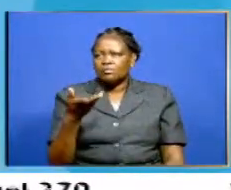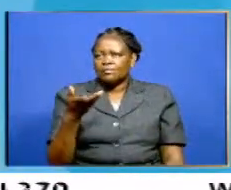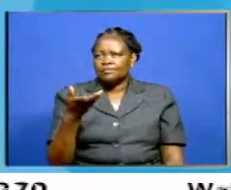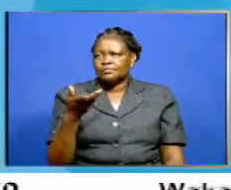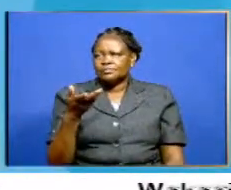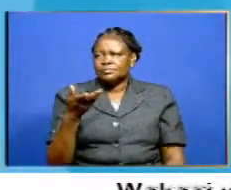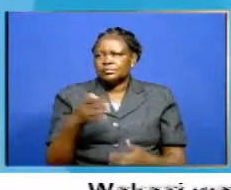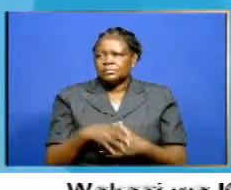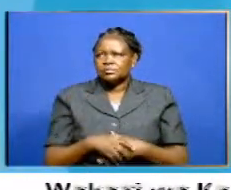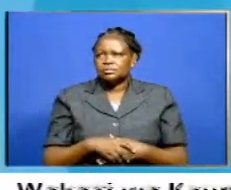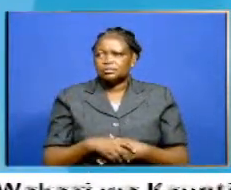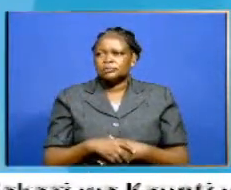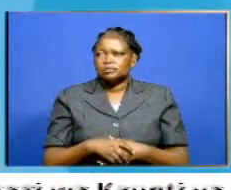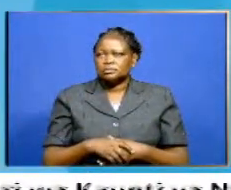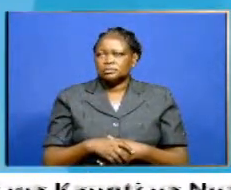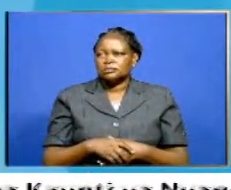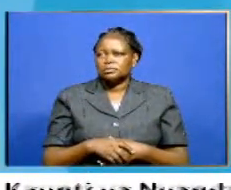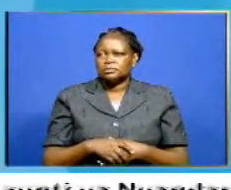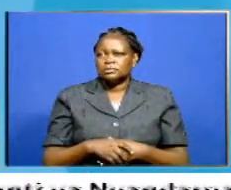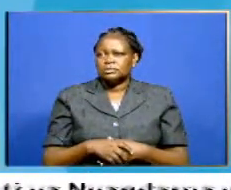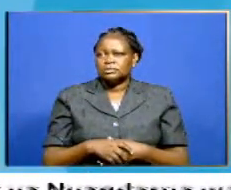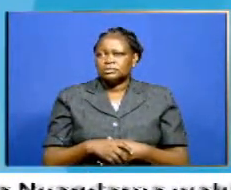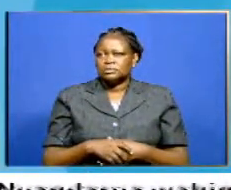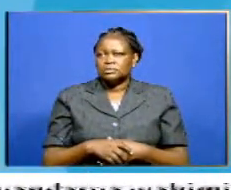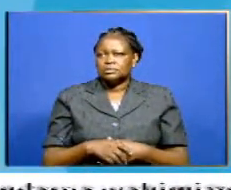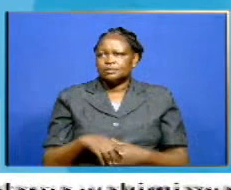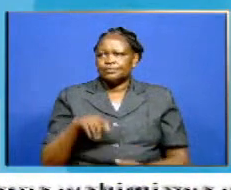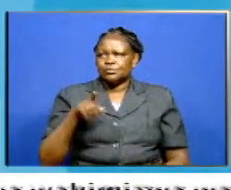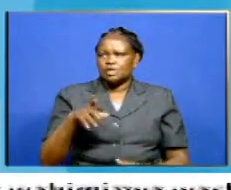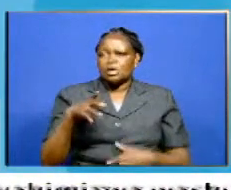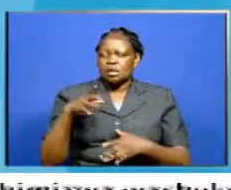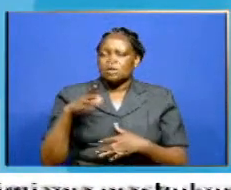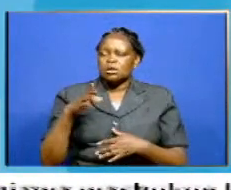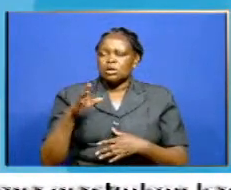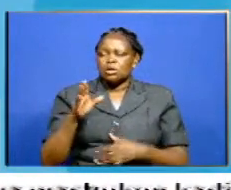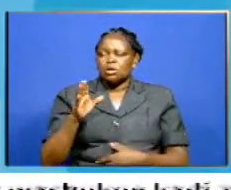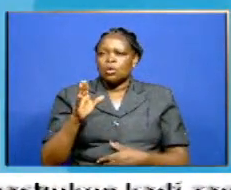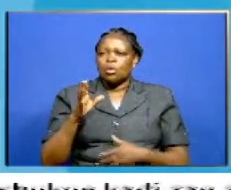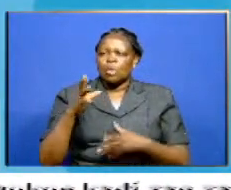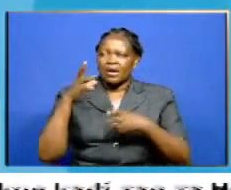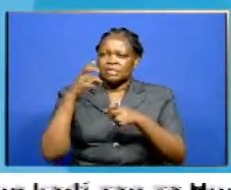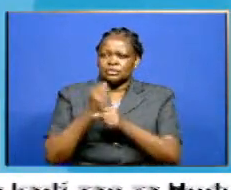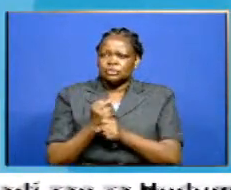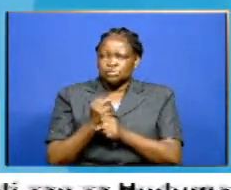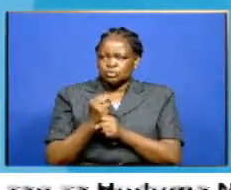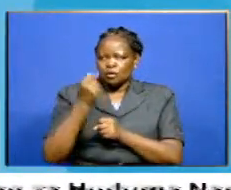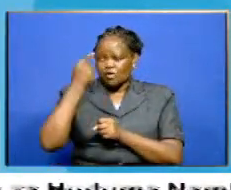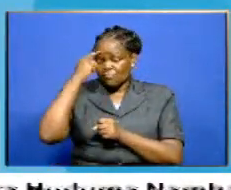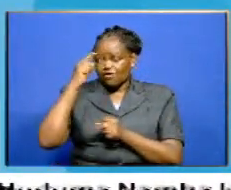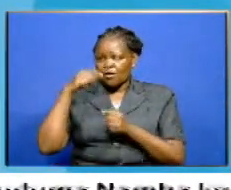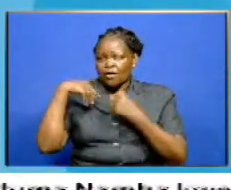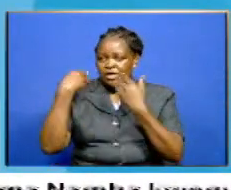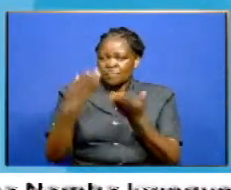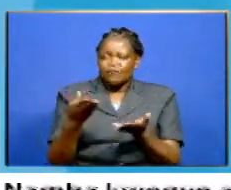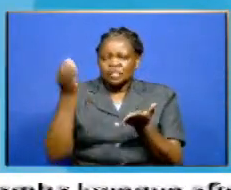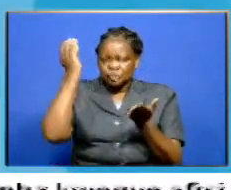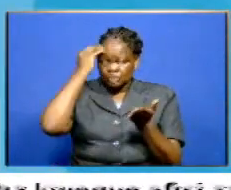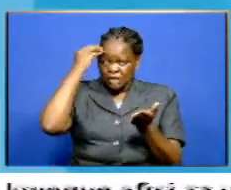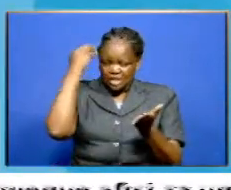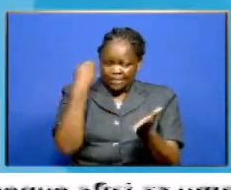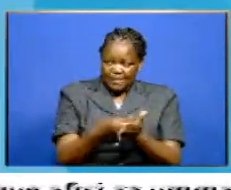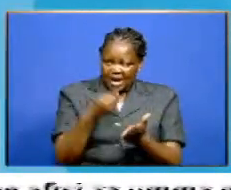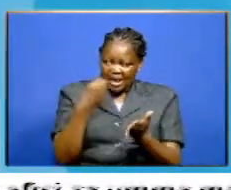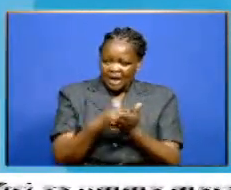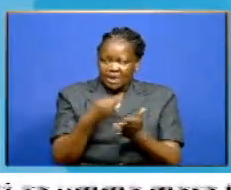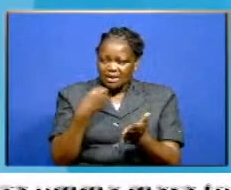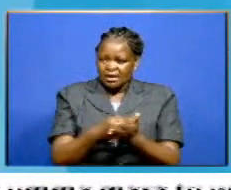swala. Unapata kwamba hiyo bodi ya kupatia wanafunzi wa vyuo vikuu pesa inawapatia